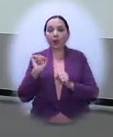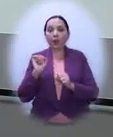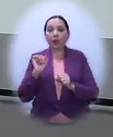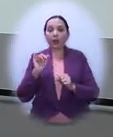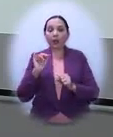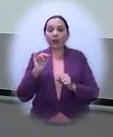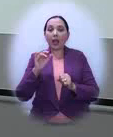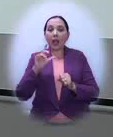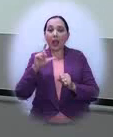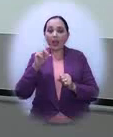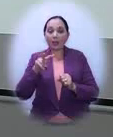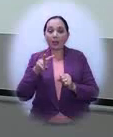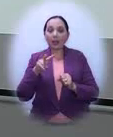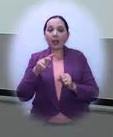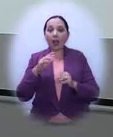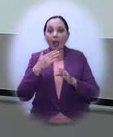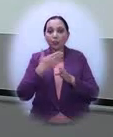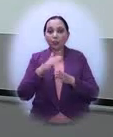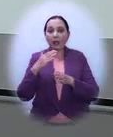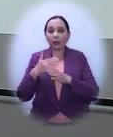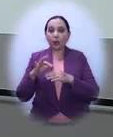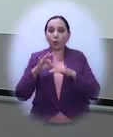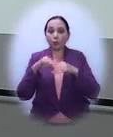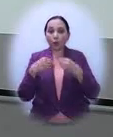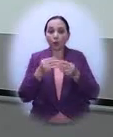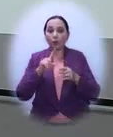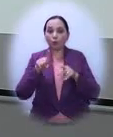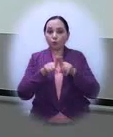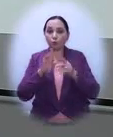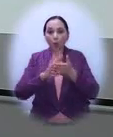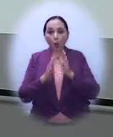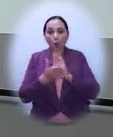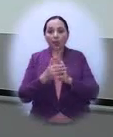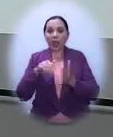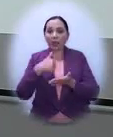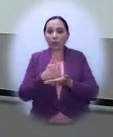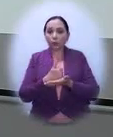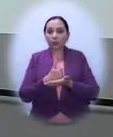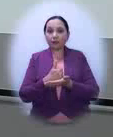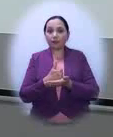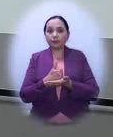Himoyalanish elementlari ajratib yubormayapti. Bunday holatlarda asosan